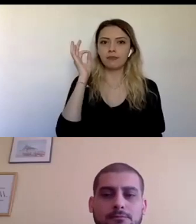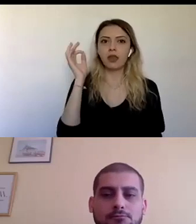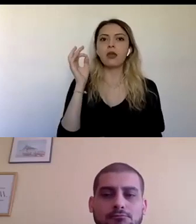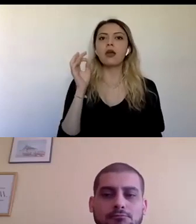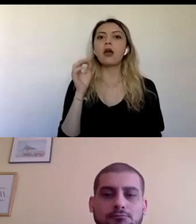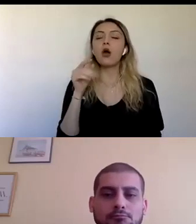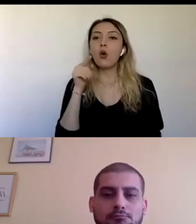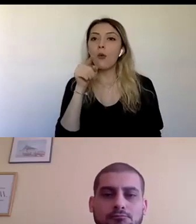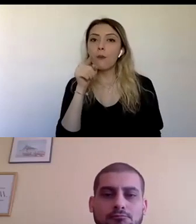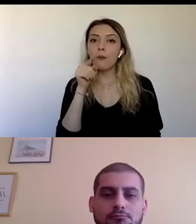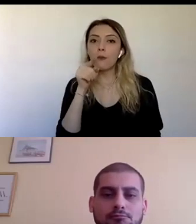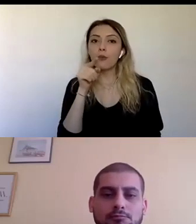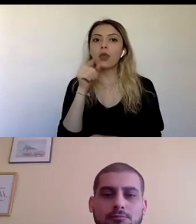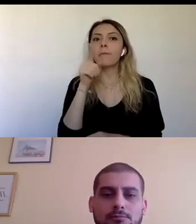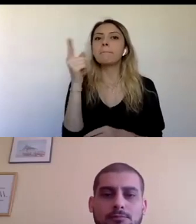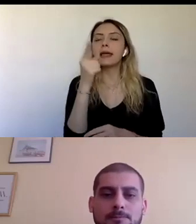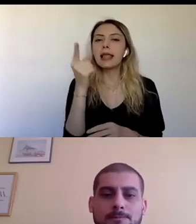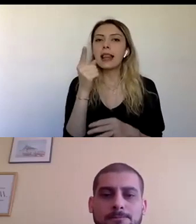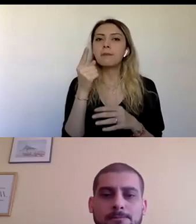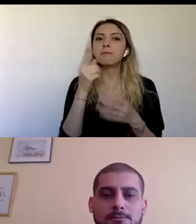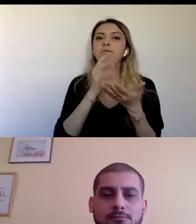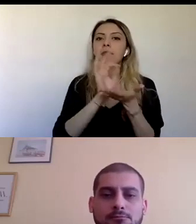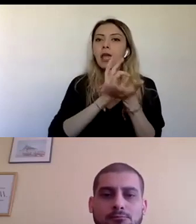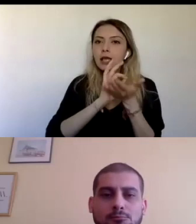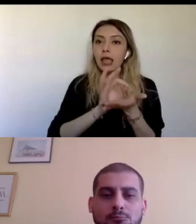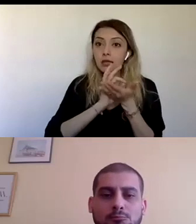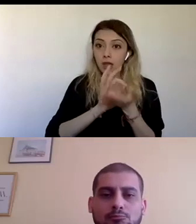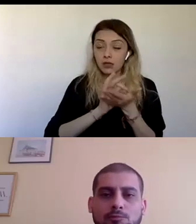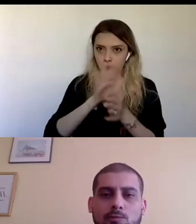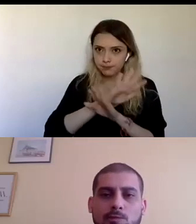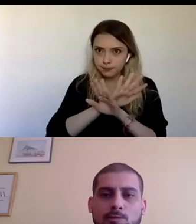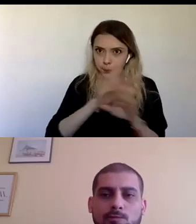İçeriğin içine ses ekleyebiliyorsunuz. En güzel şeylerinden biri bu.